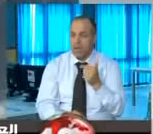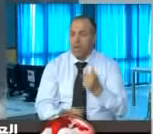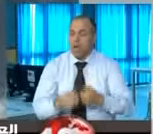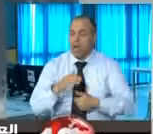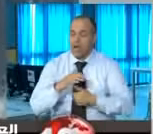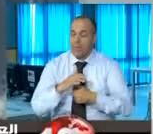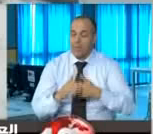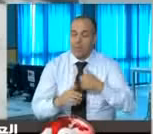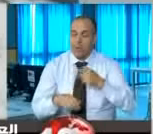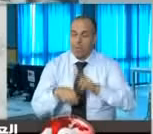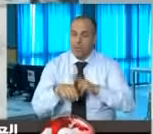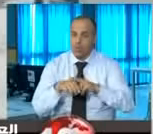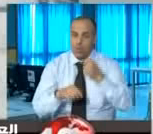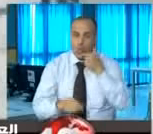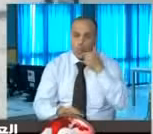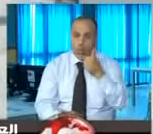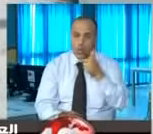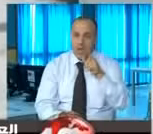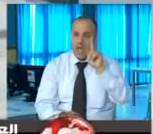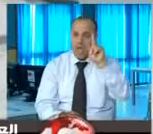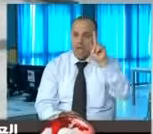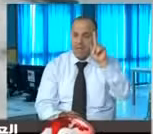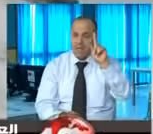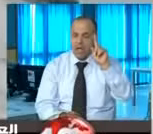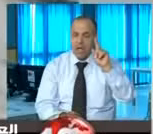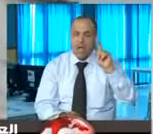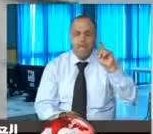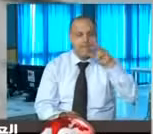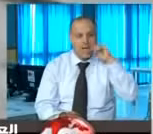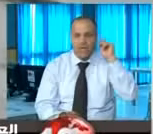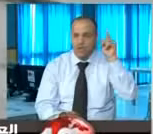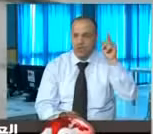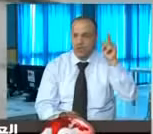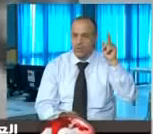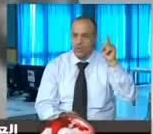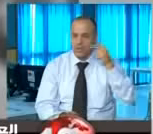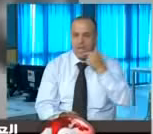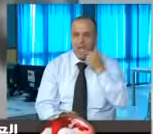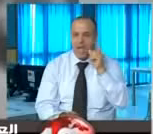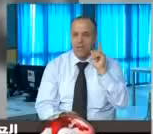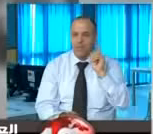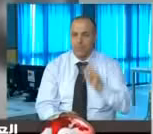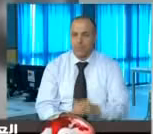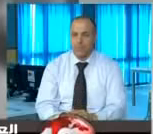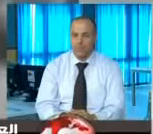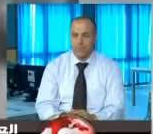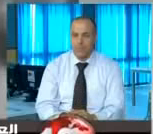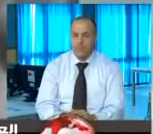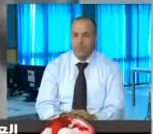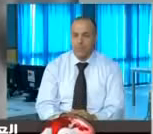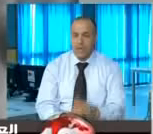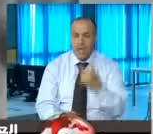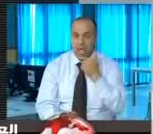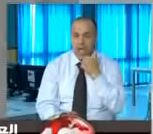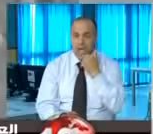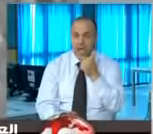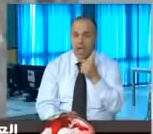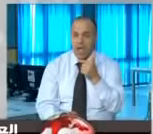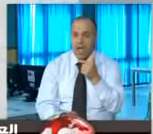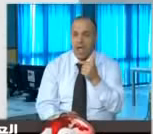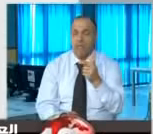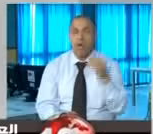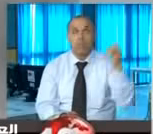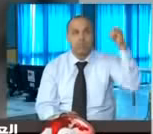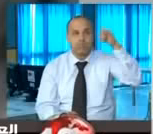إلى سحب قواتها المتواجدة في معسكر بعشيقة الواقع شمال الموصل. وكان يلدرم أعلن أن